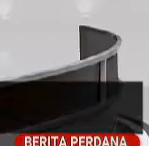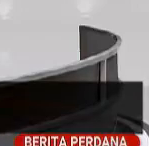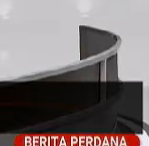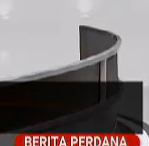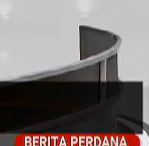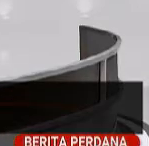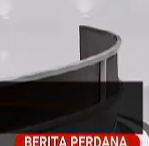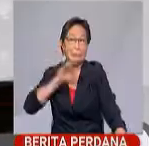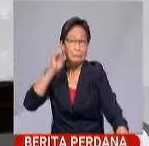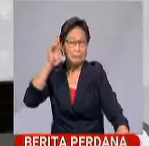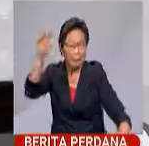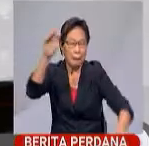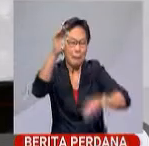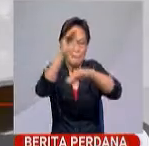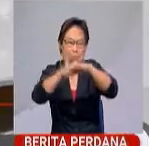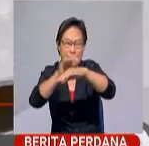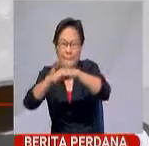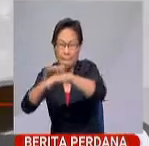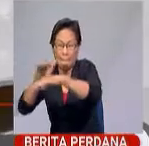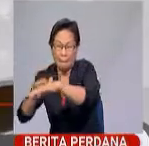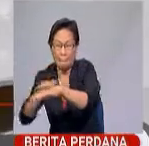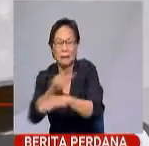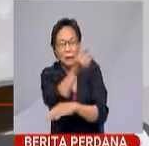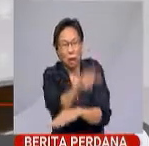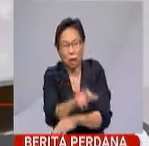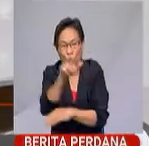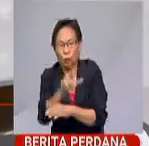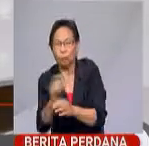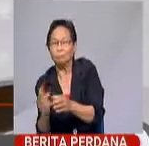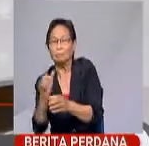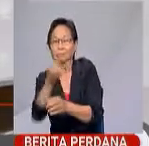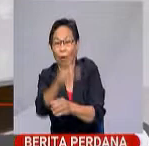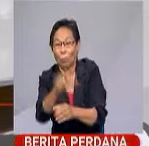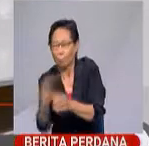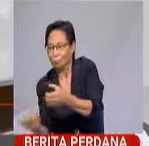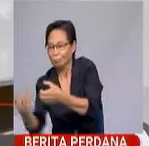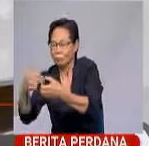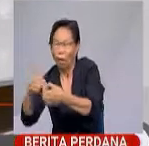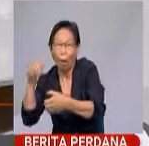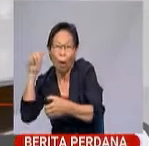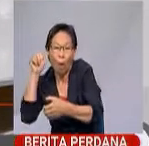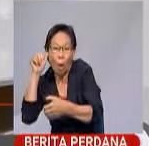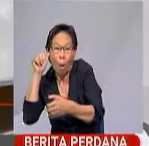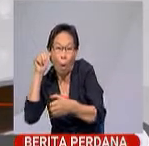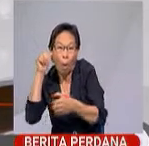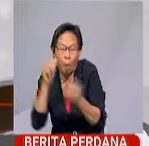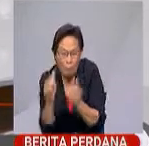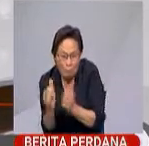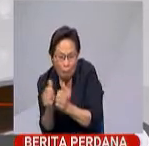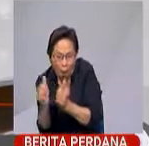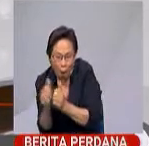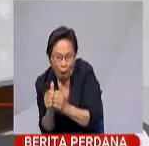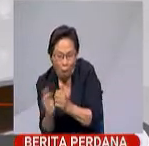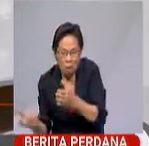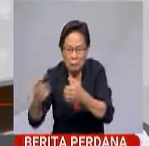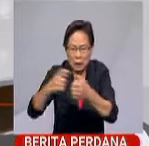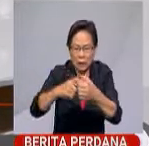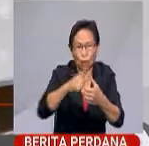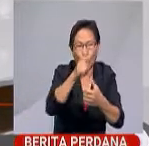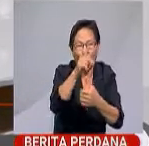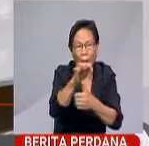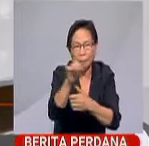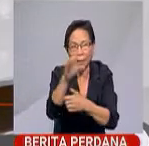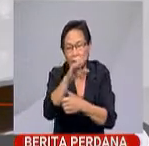Polis akan memanggil kesemua individu yang disyaki terlibat dalam rakaman audio konspirasi peringkat tertinggi berkaitan skandal 1MDB